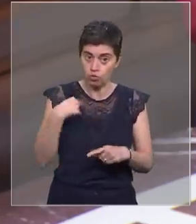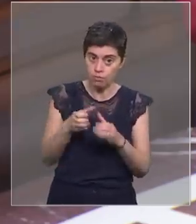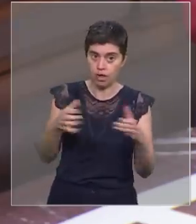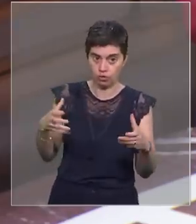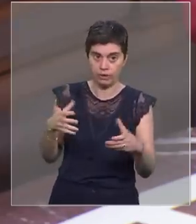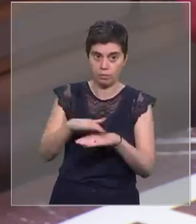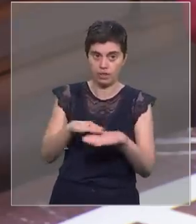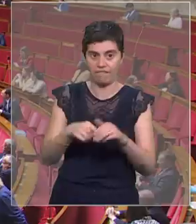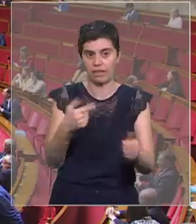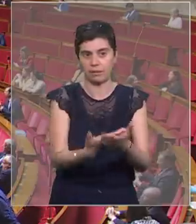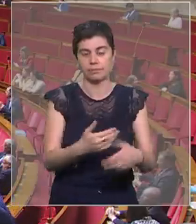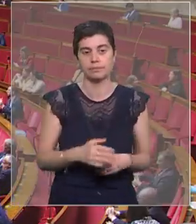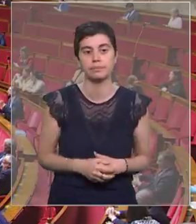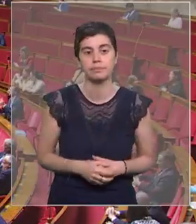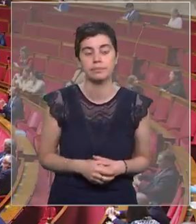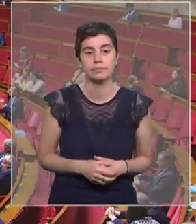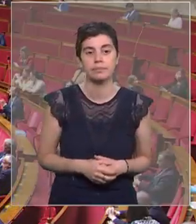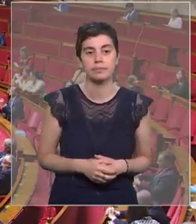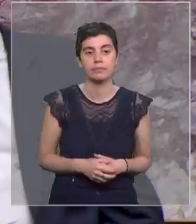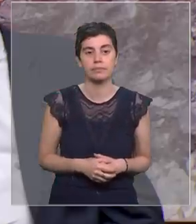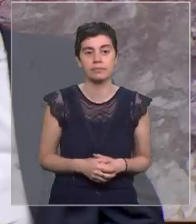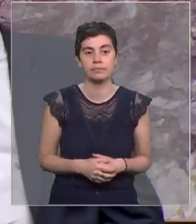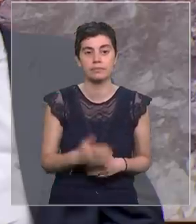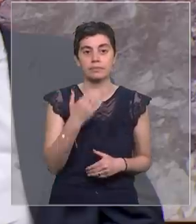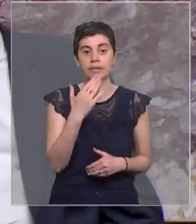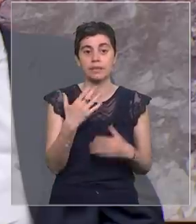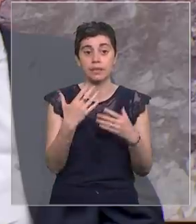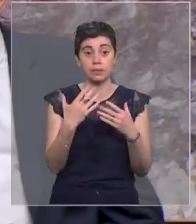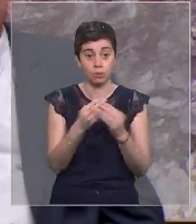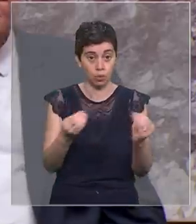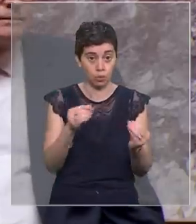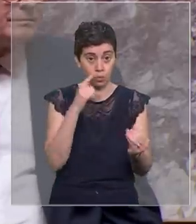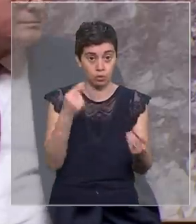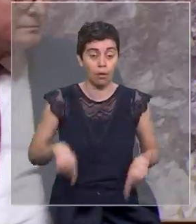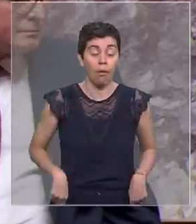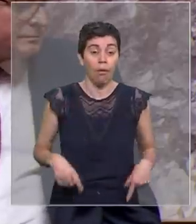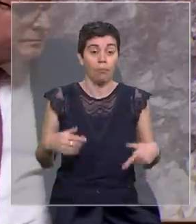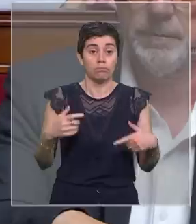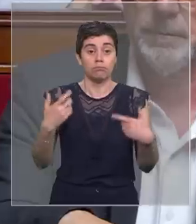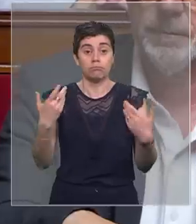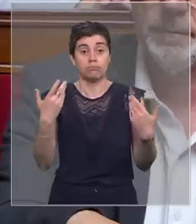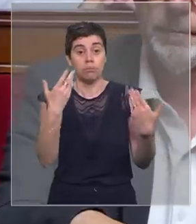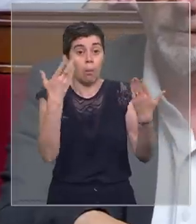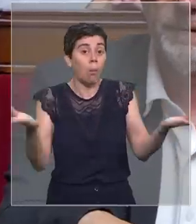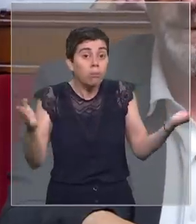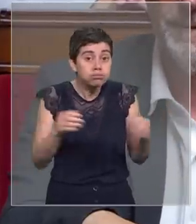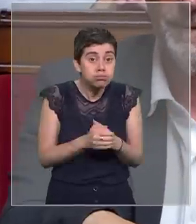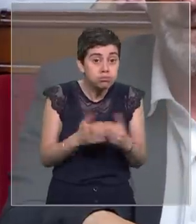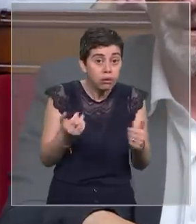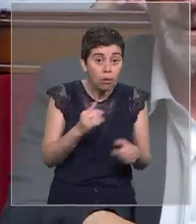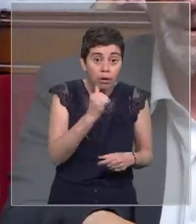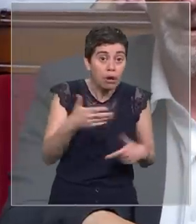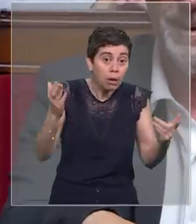fait. Merci beaucoup, Monsieur le ministre. Madame la députée. Bon, écoutez, Monsieur le ministre, je ne m'attendais à rien, mais je suis quand même